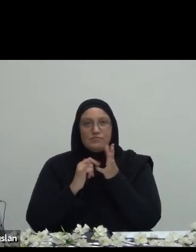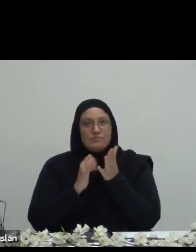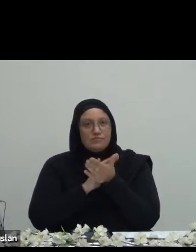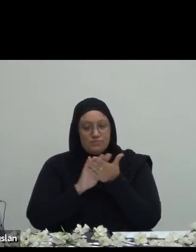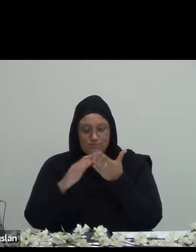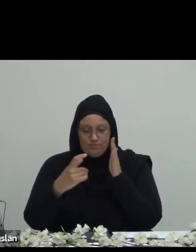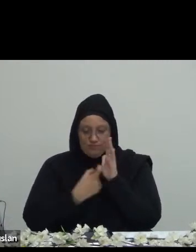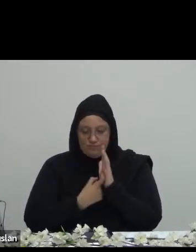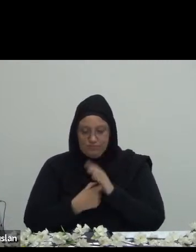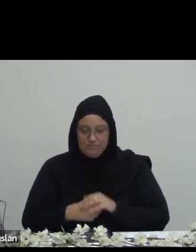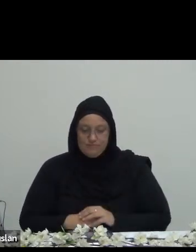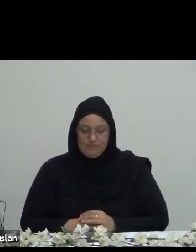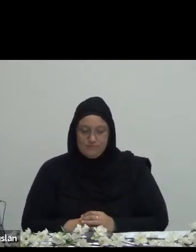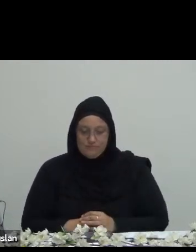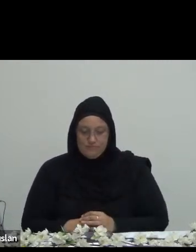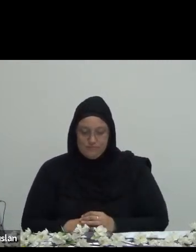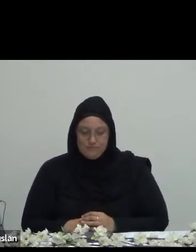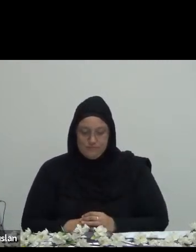لو